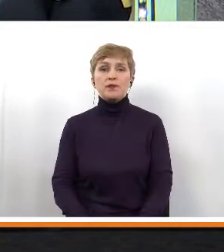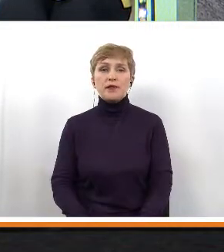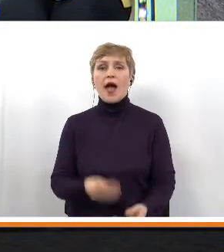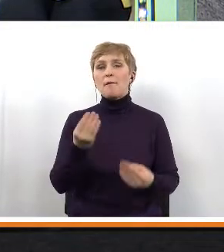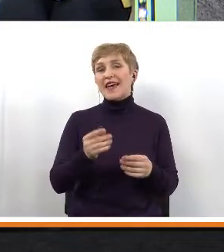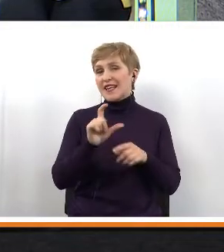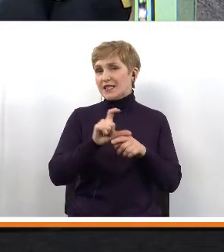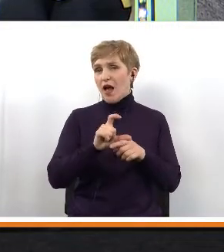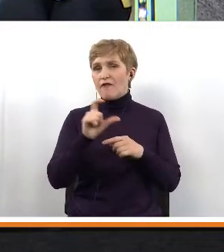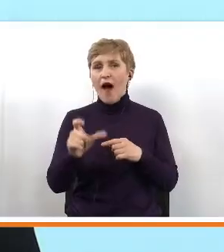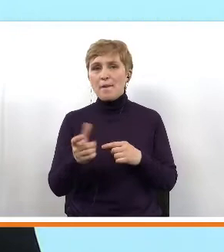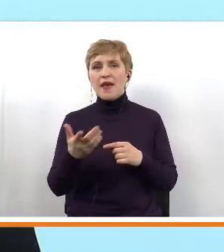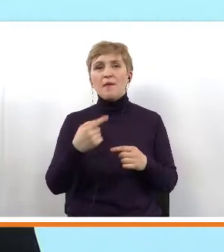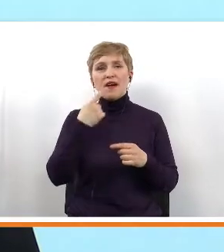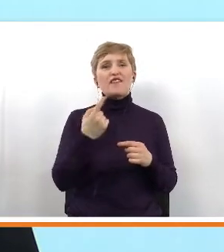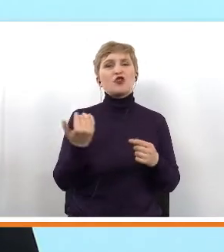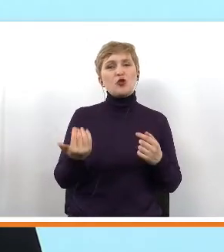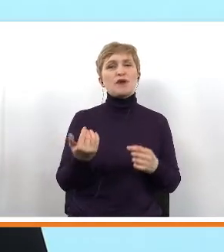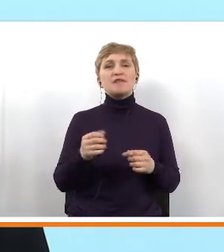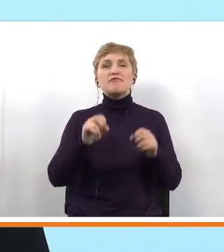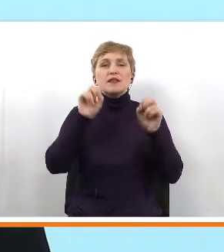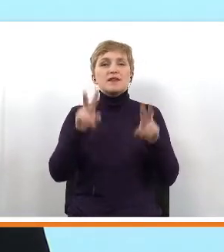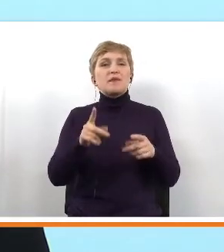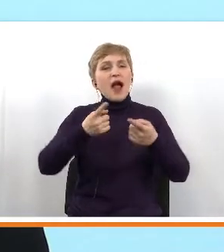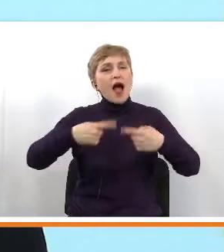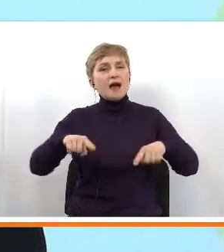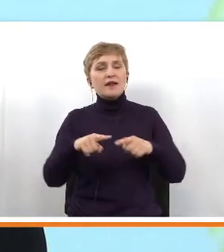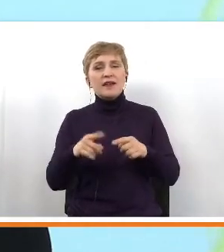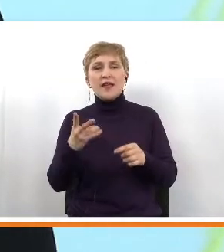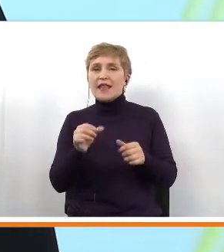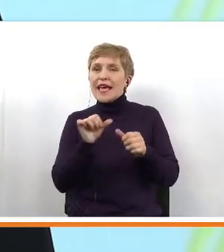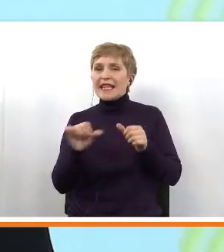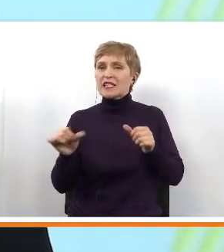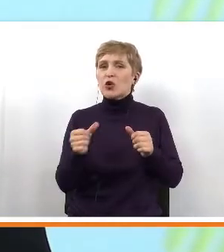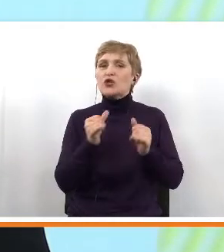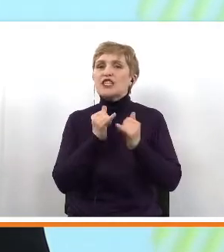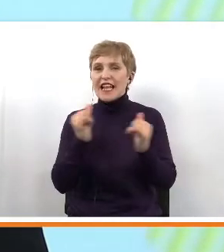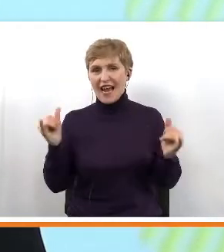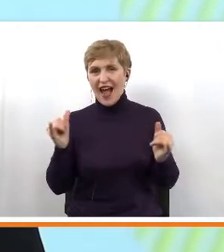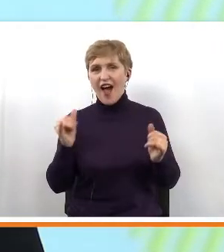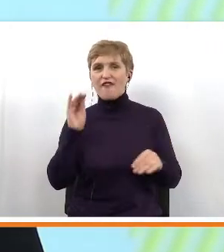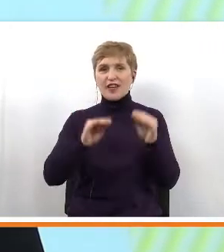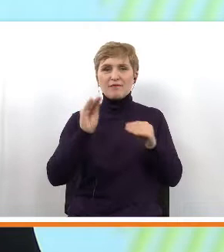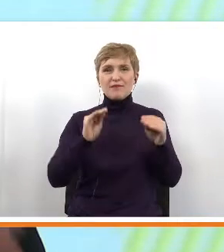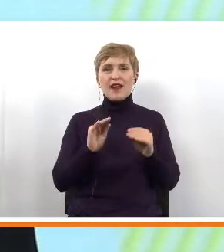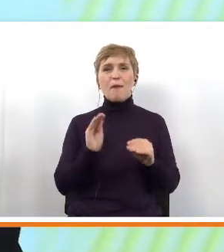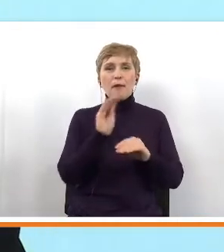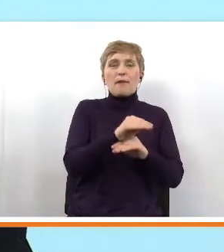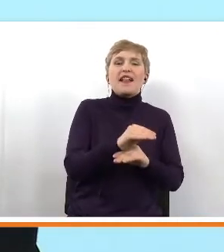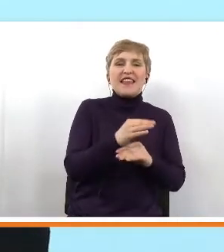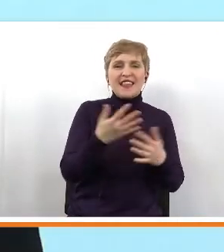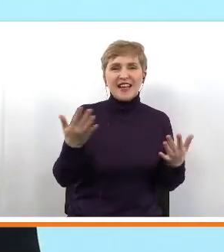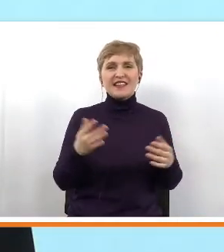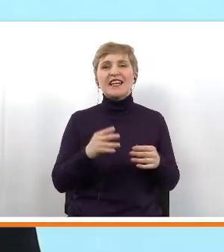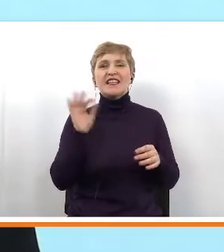поиграть словами. Мы говорим, что мы теперь специализированная организация не исключительно для формирования, пополнения и так далее